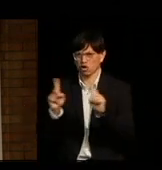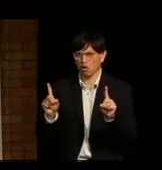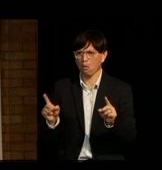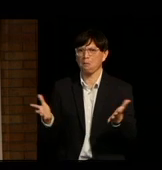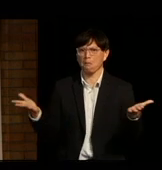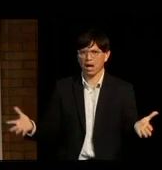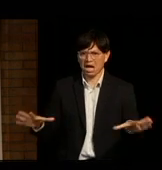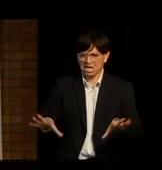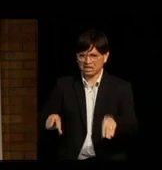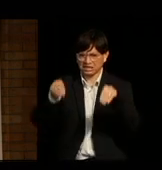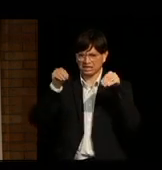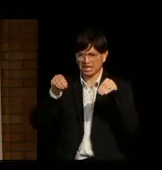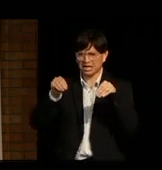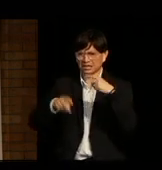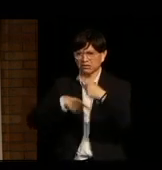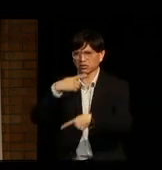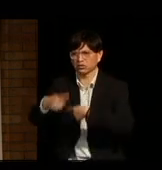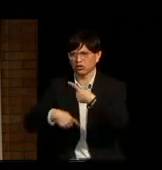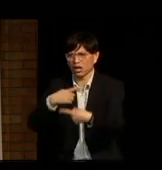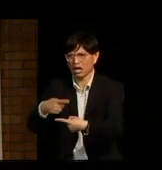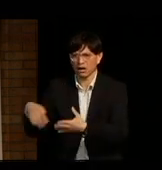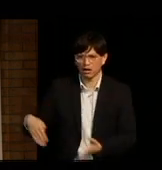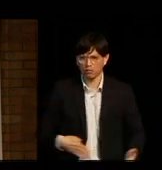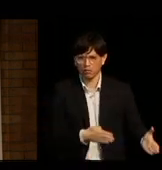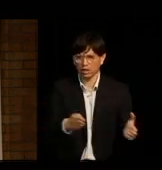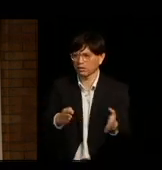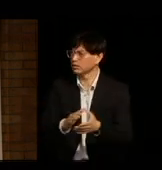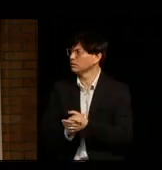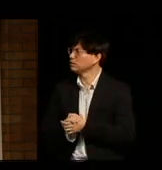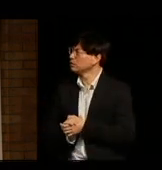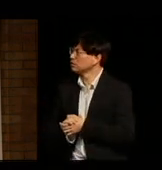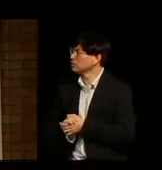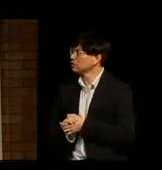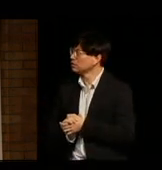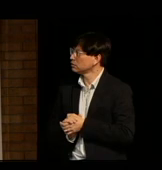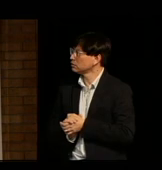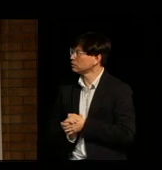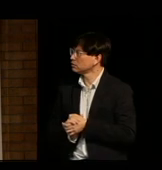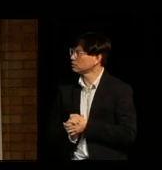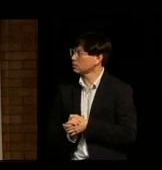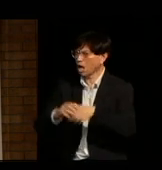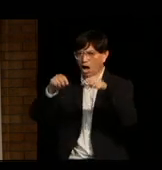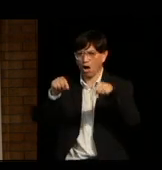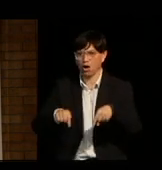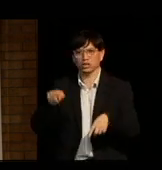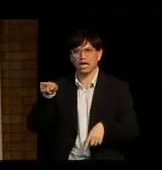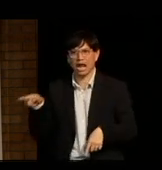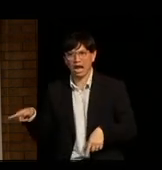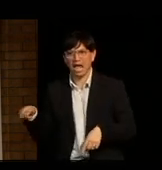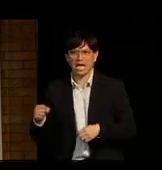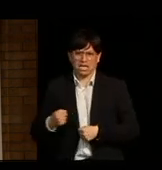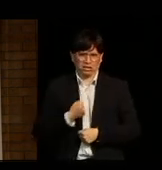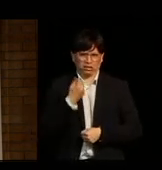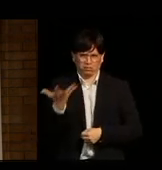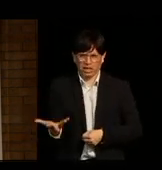cammino verso questo incontro con quest'altro eh eh oggi A me dà speranza e